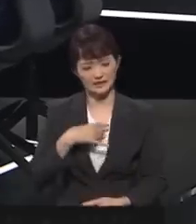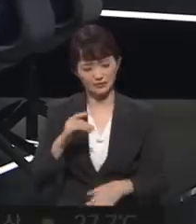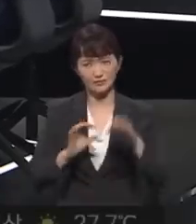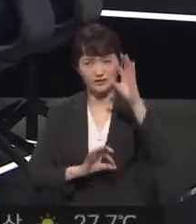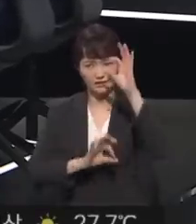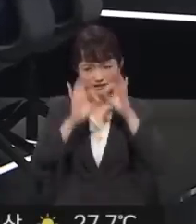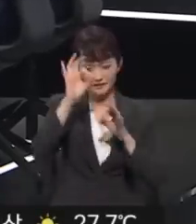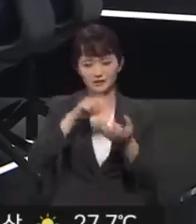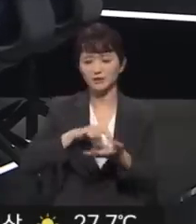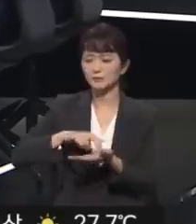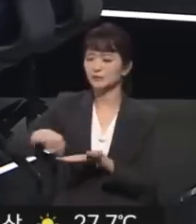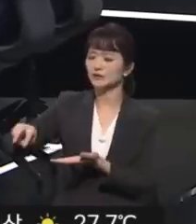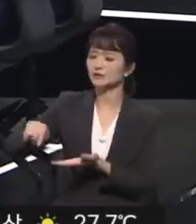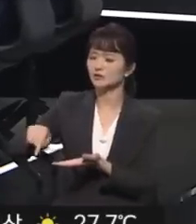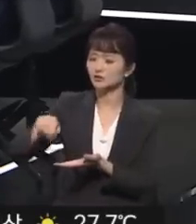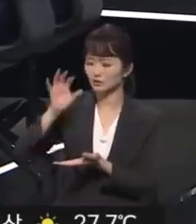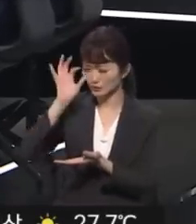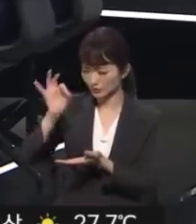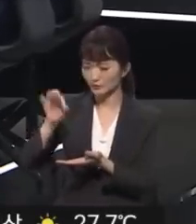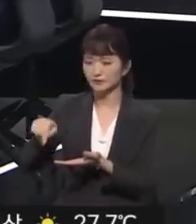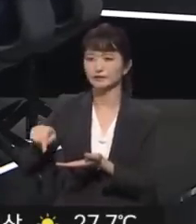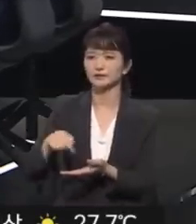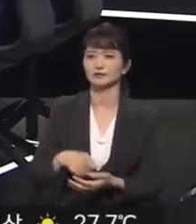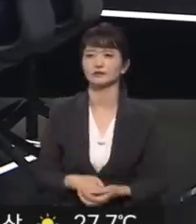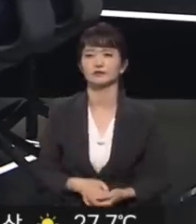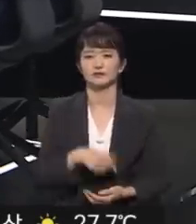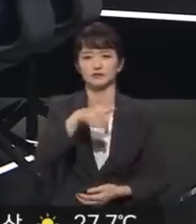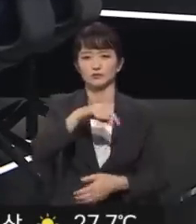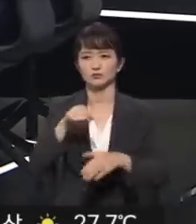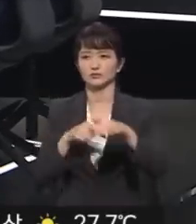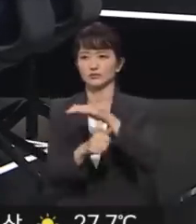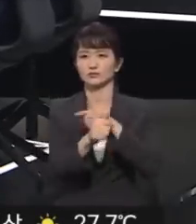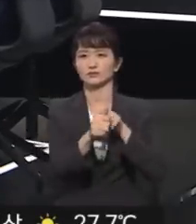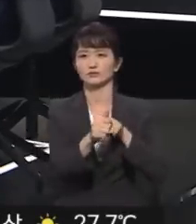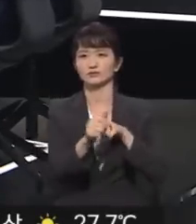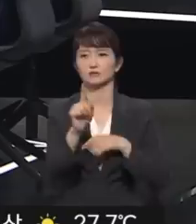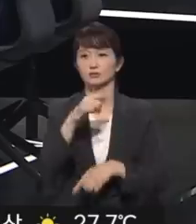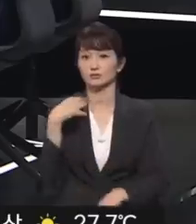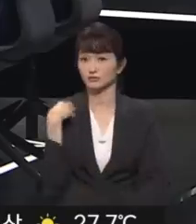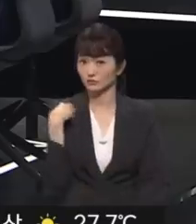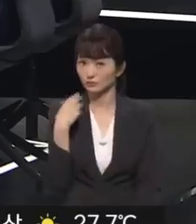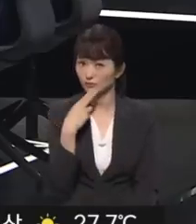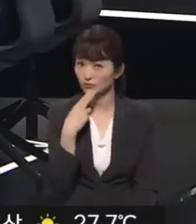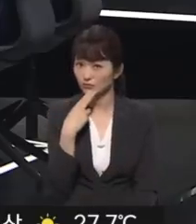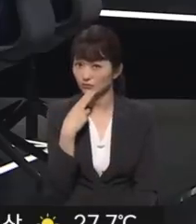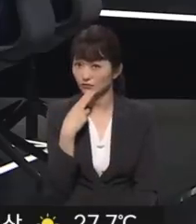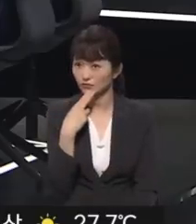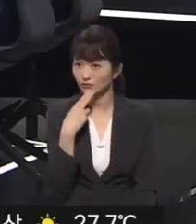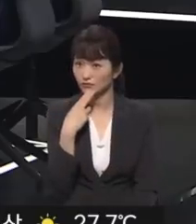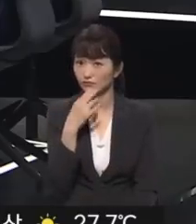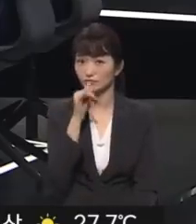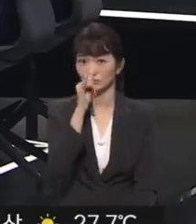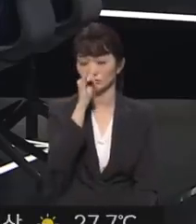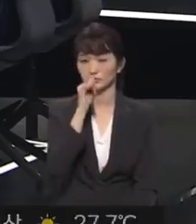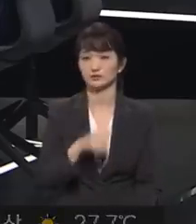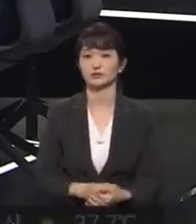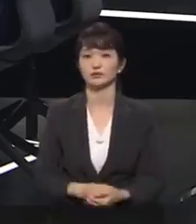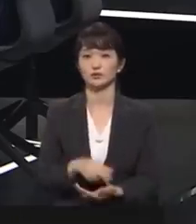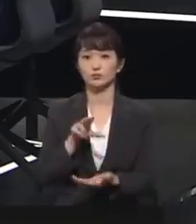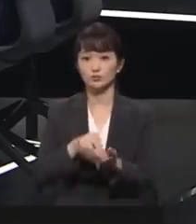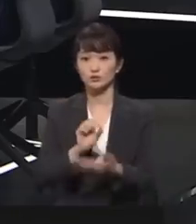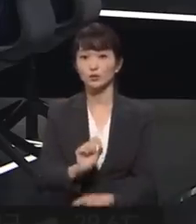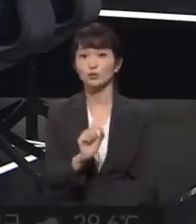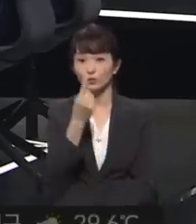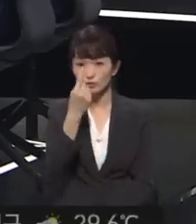그 문자를 우리가 다 보게 됐잖아요 권성동 원내대표는 아무 책임이 없나요 이 모든 문제의 시발점이 바로